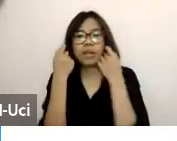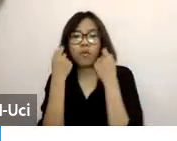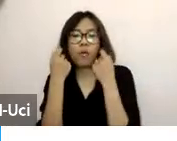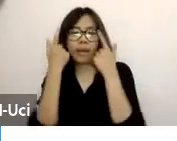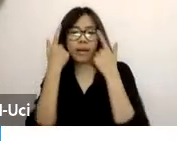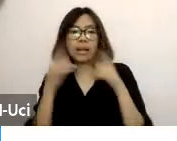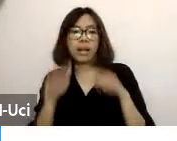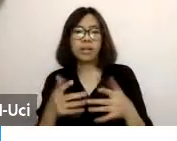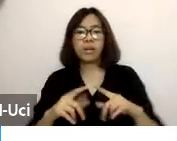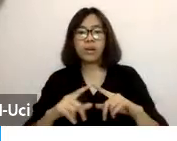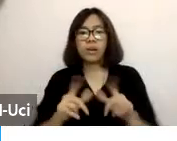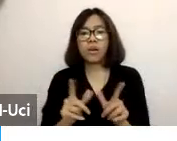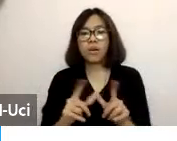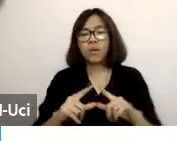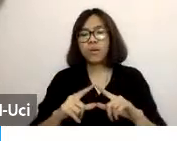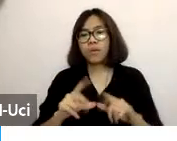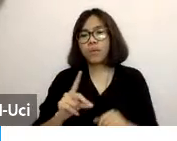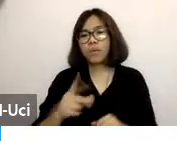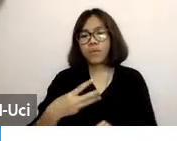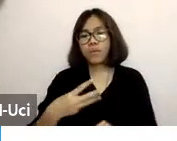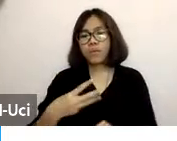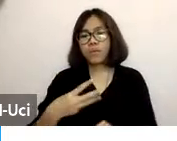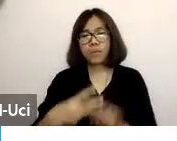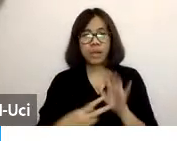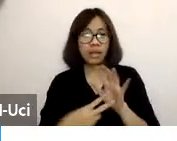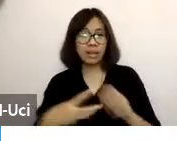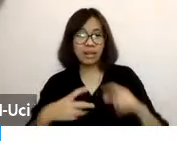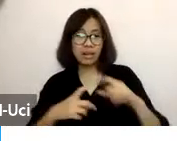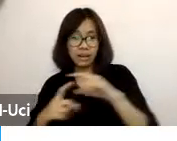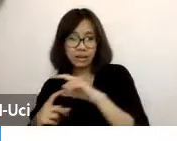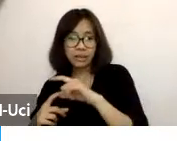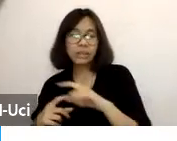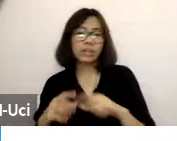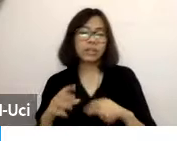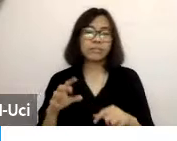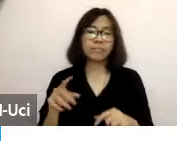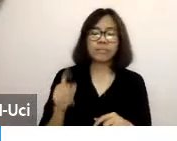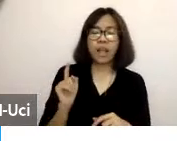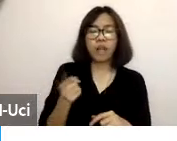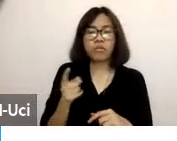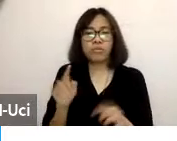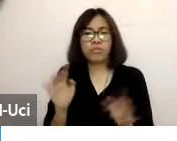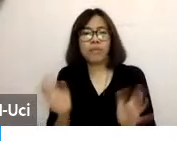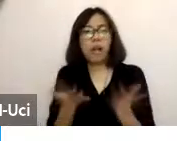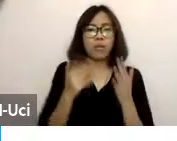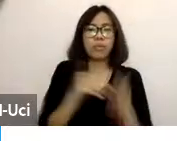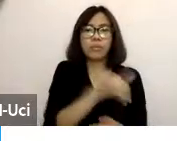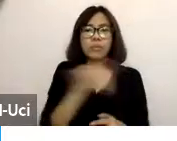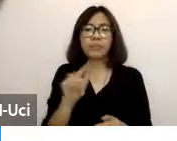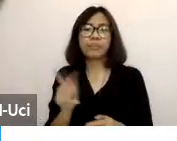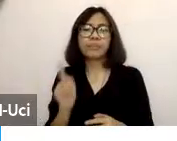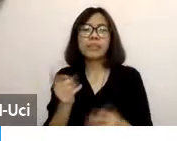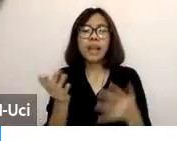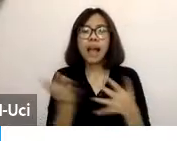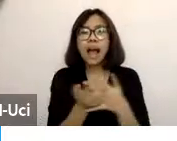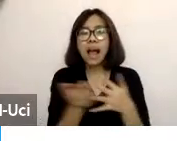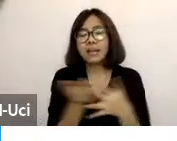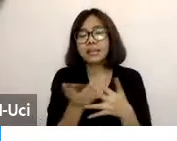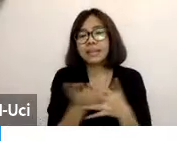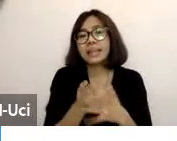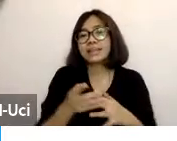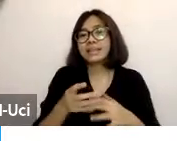produk kita bangun bersama ya karena bagaimanapun kalau saya pernah membaca satu indeks access to Justice Indonesia